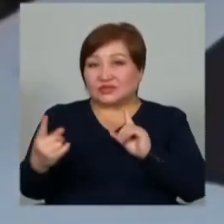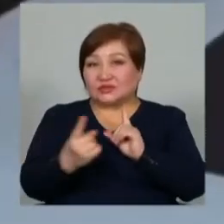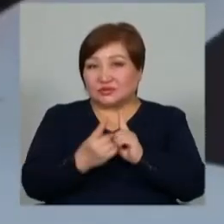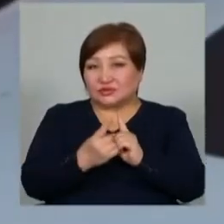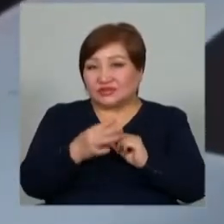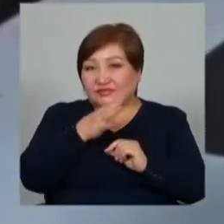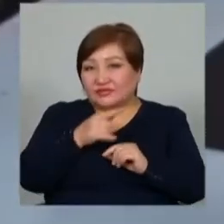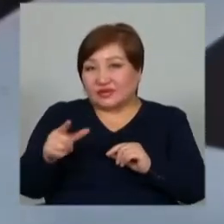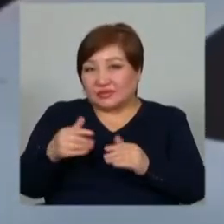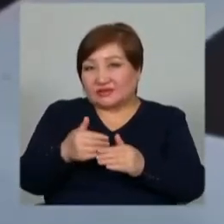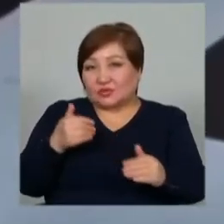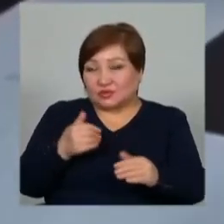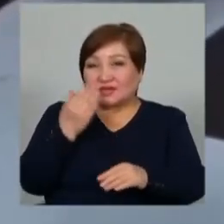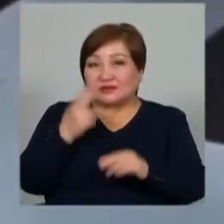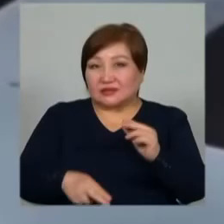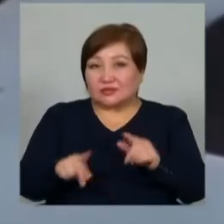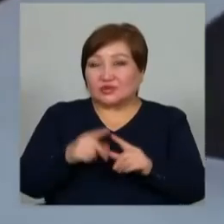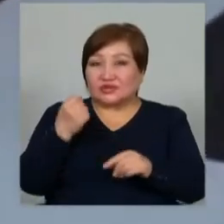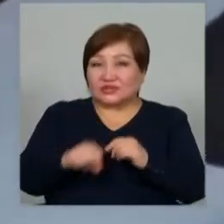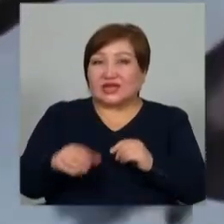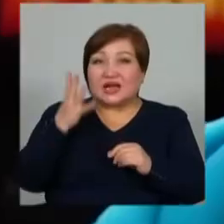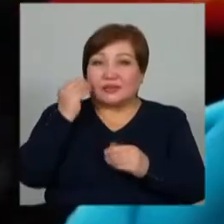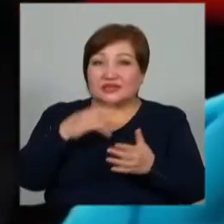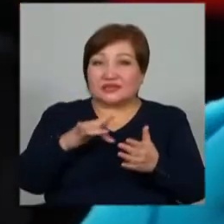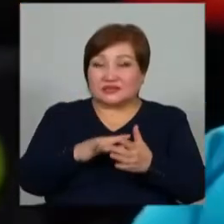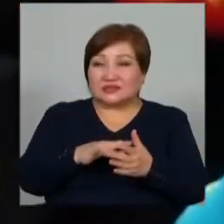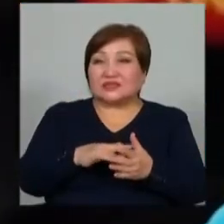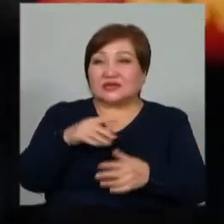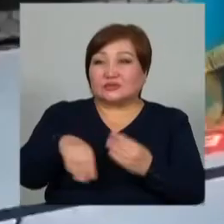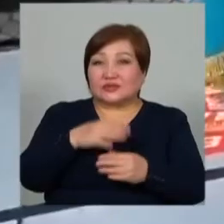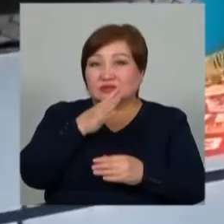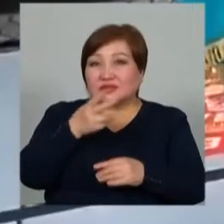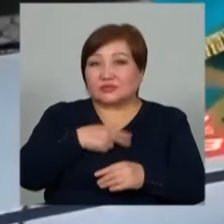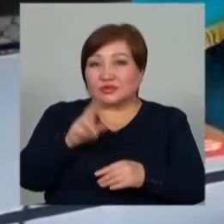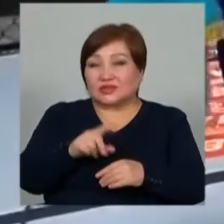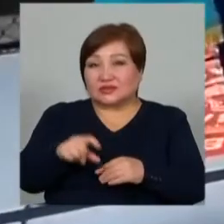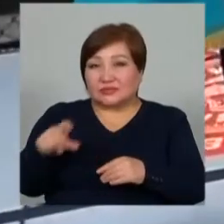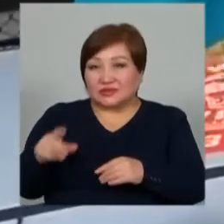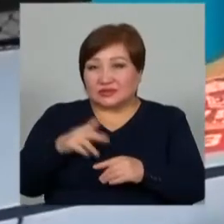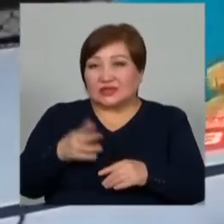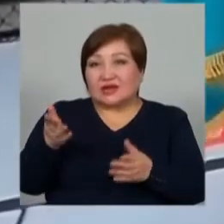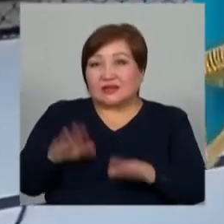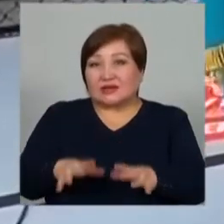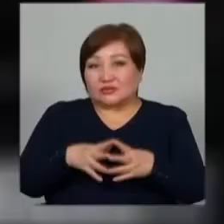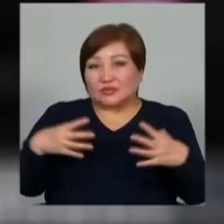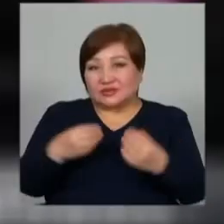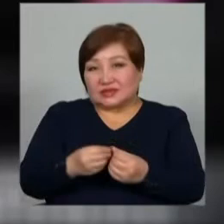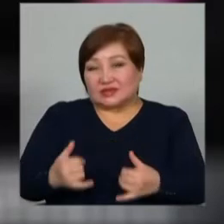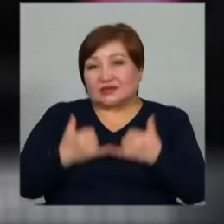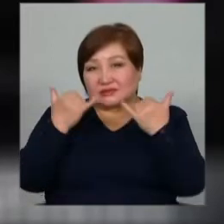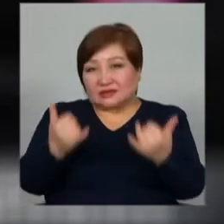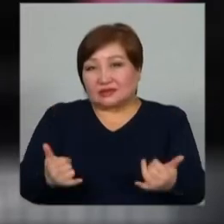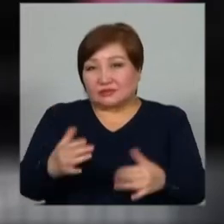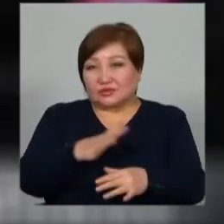бұрын аяқтады. Одан бөлек бұл жеңісін Алматыдағы түрбелең кезінде қайтыс болған азаматтардың артында қалған отбасыларына арнаған болатын. Осы